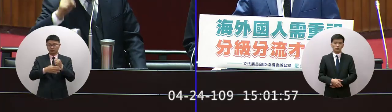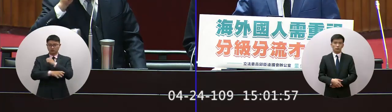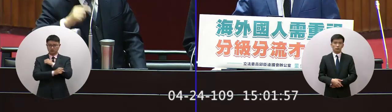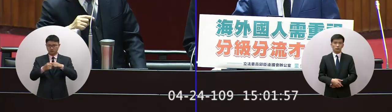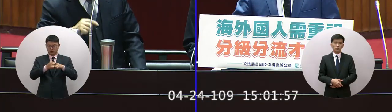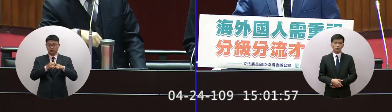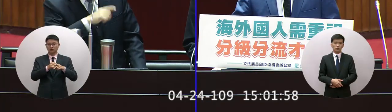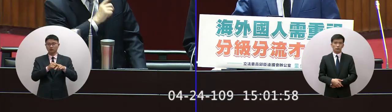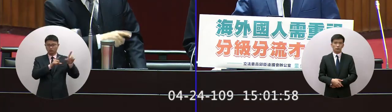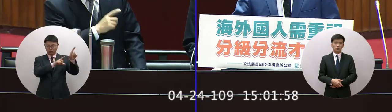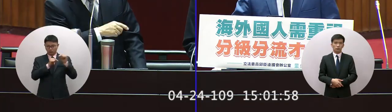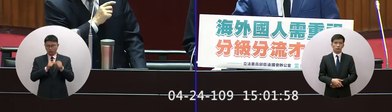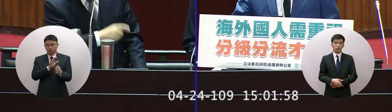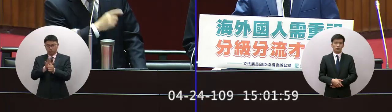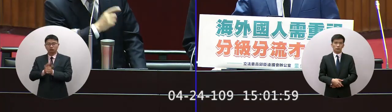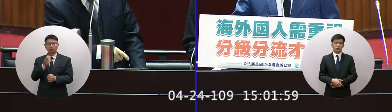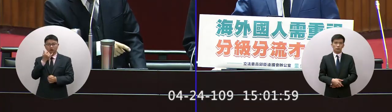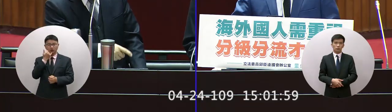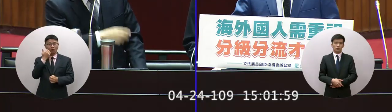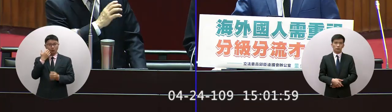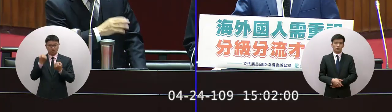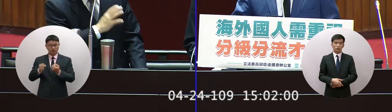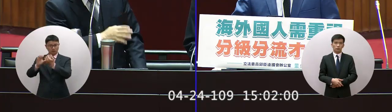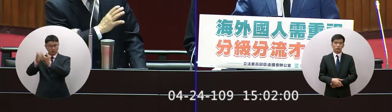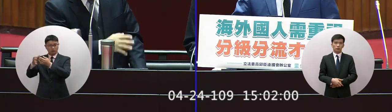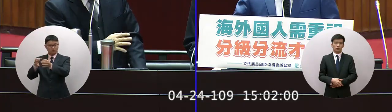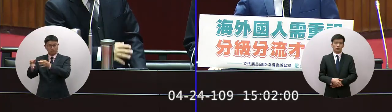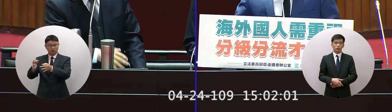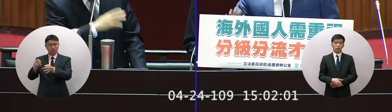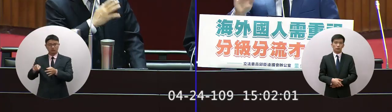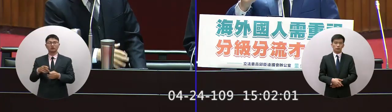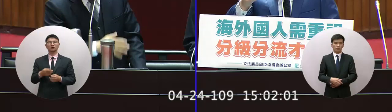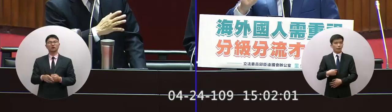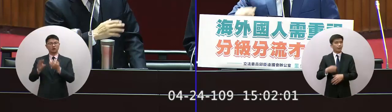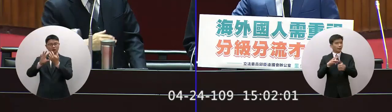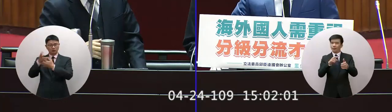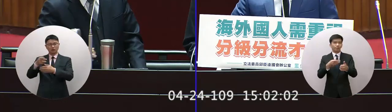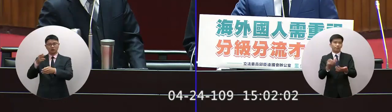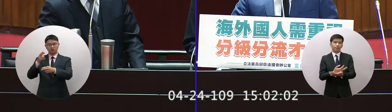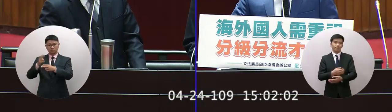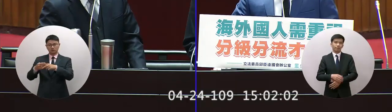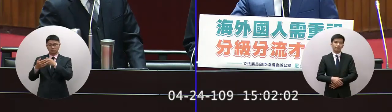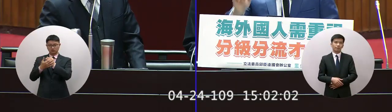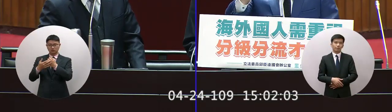忙。那是伫海外，咱即慢慢已经成立海外信保基金。 我讲还无够，